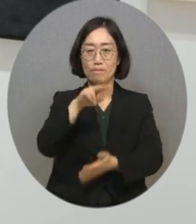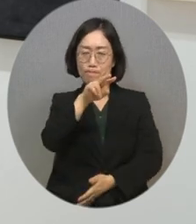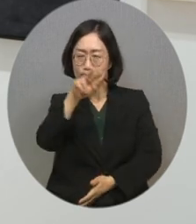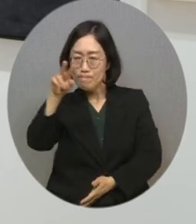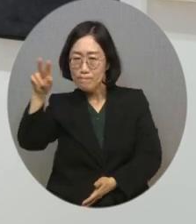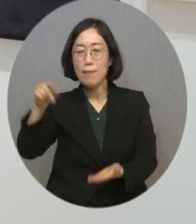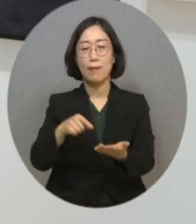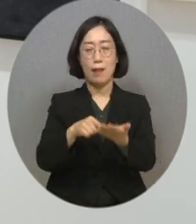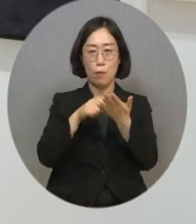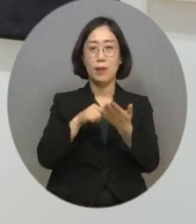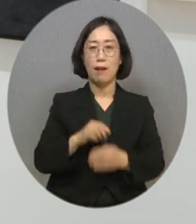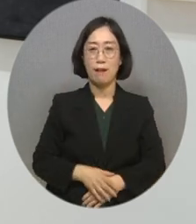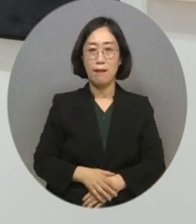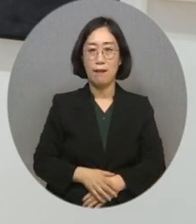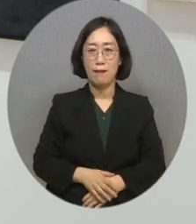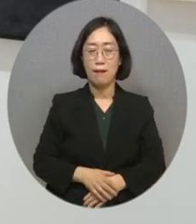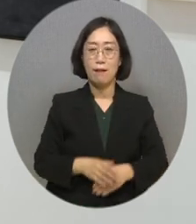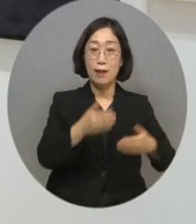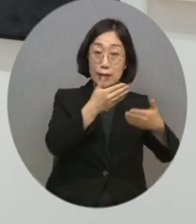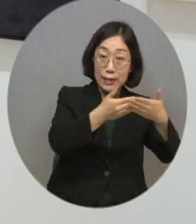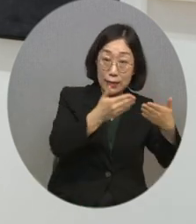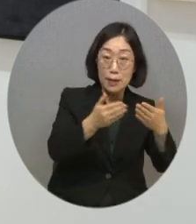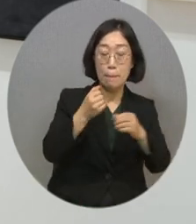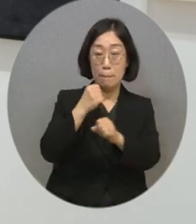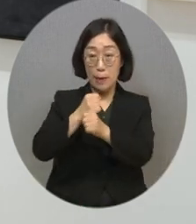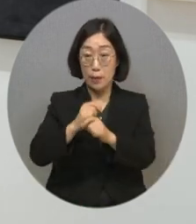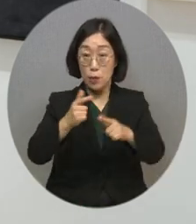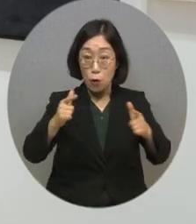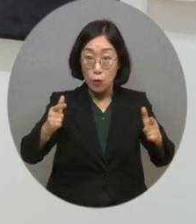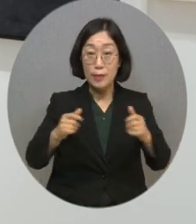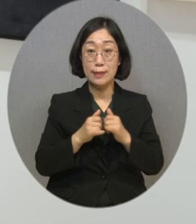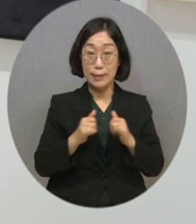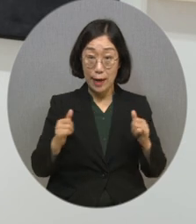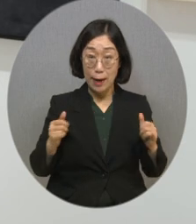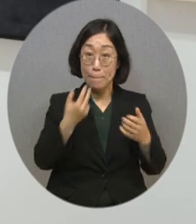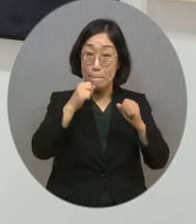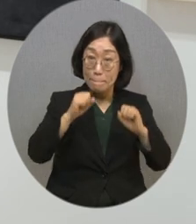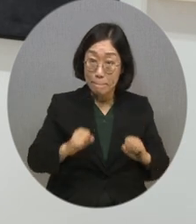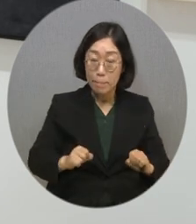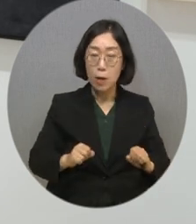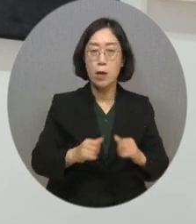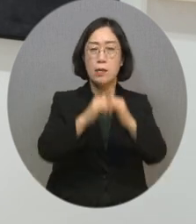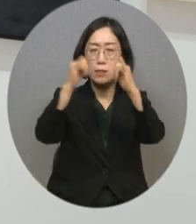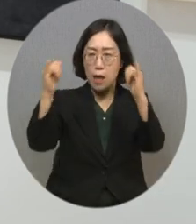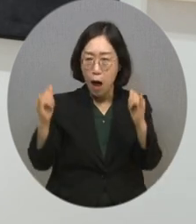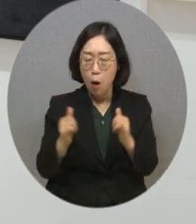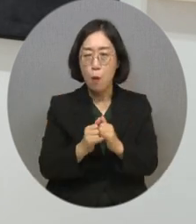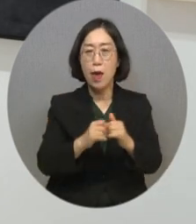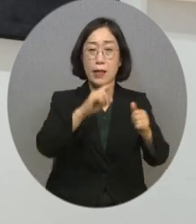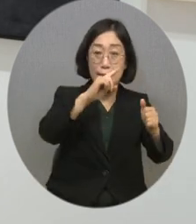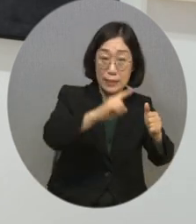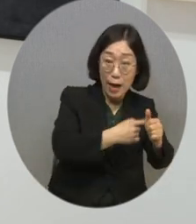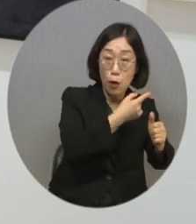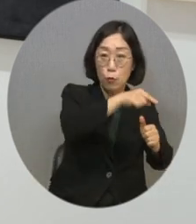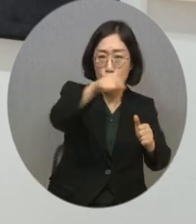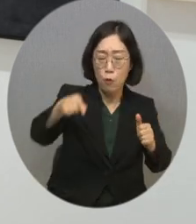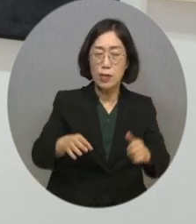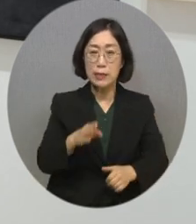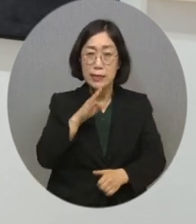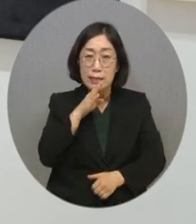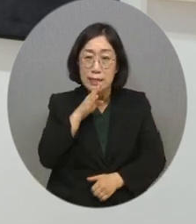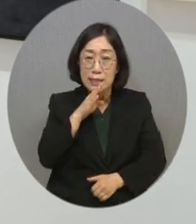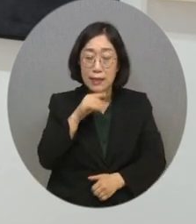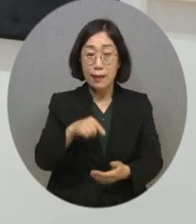있습니다. 이렇듯 작품 속에는 인간과 자연, 그리고 사회가 살아 숨쉬고 진실이 지배하는